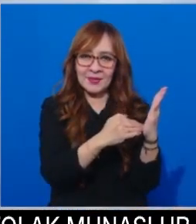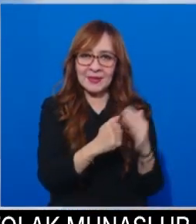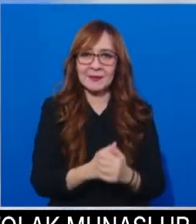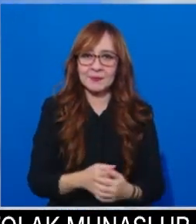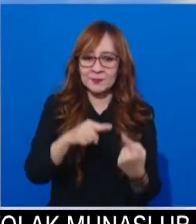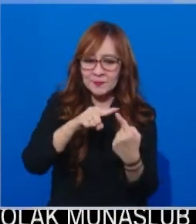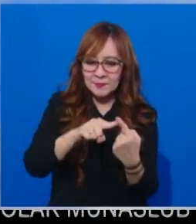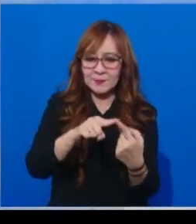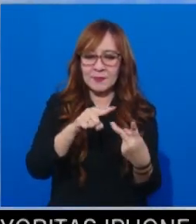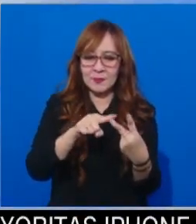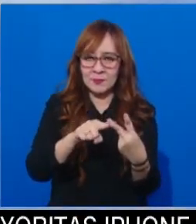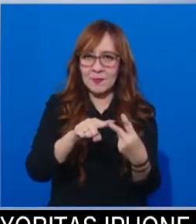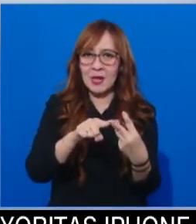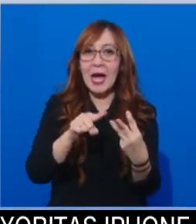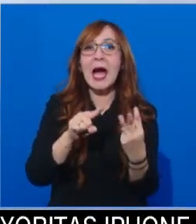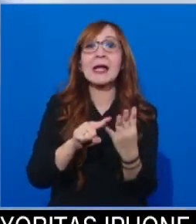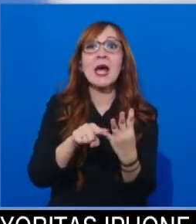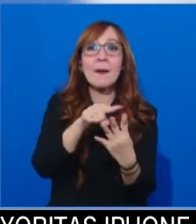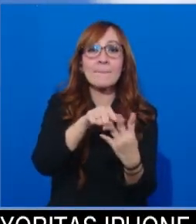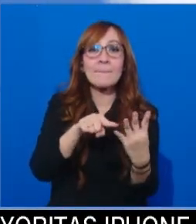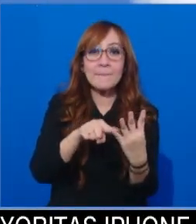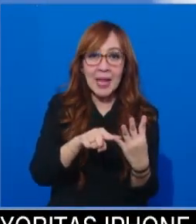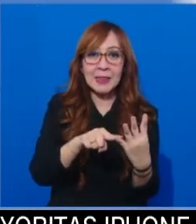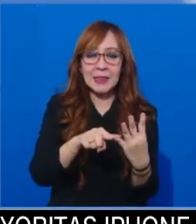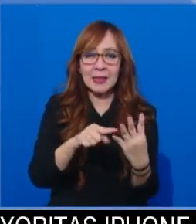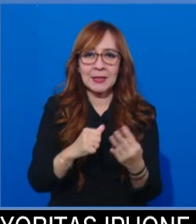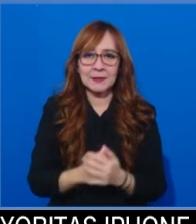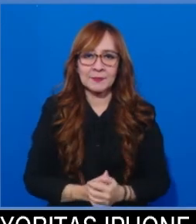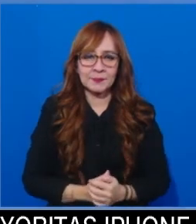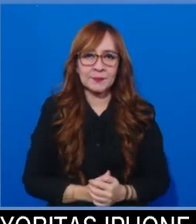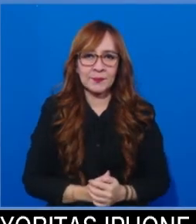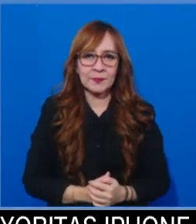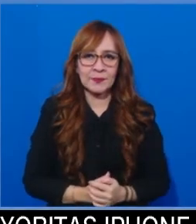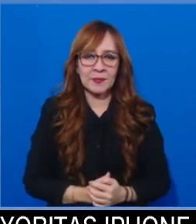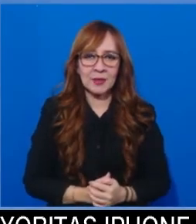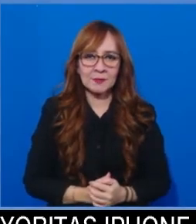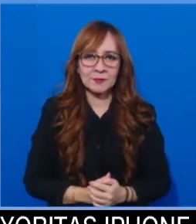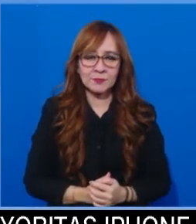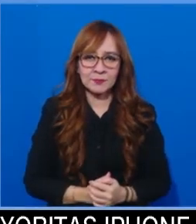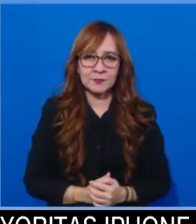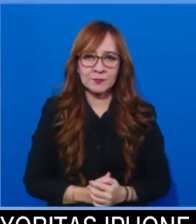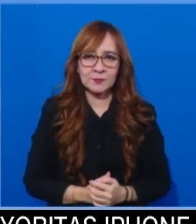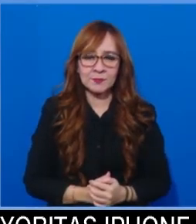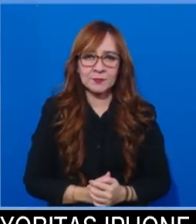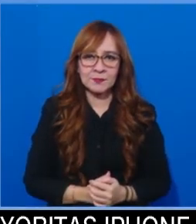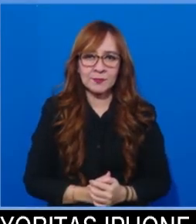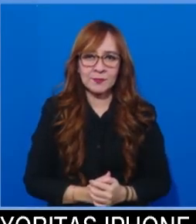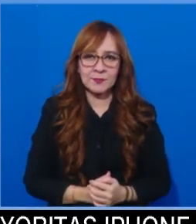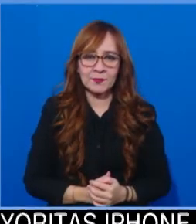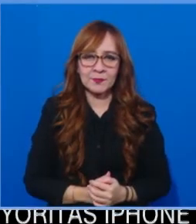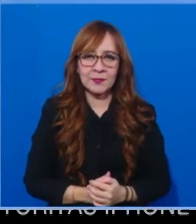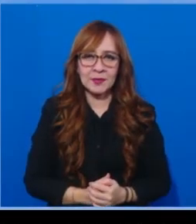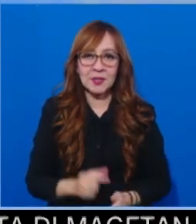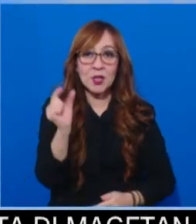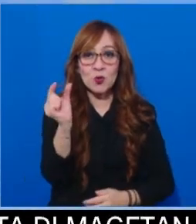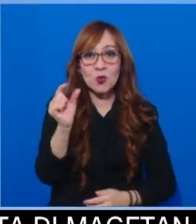U26, overall putri, dan overall beregu. Pada kategori overall junior U26